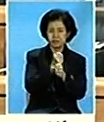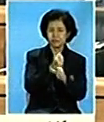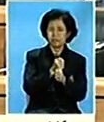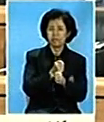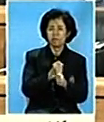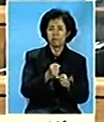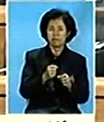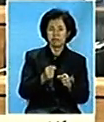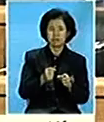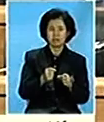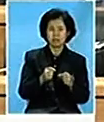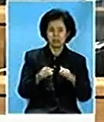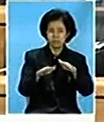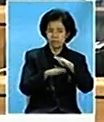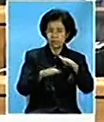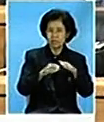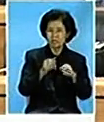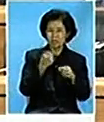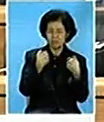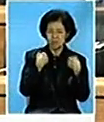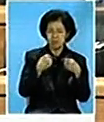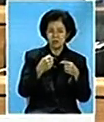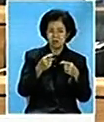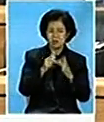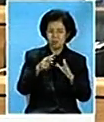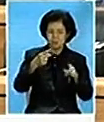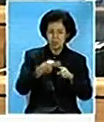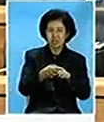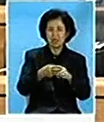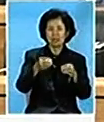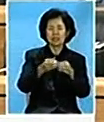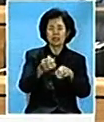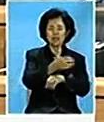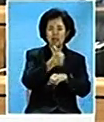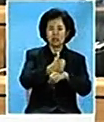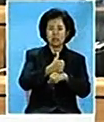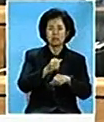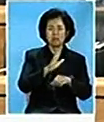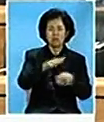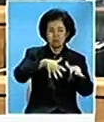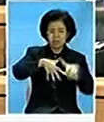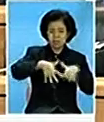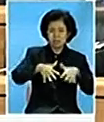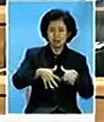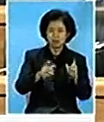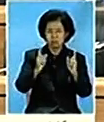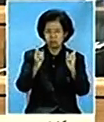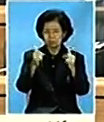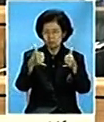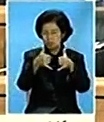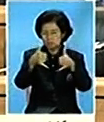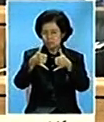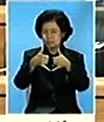เฉพาะภายใต้กระแสความขัดแย้งทางการเมืองความขัดแย้งของประชาชนที่เผชิญหน้ากันนะ